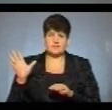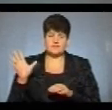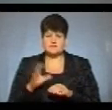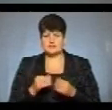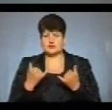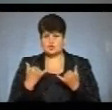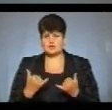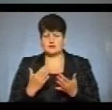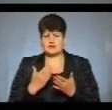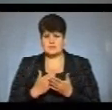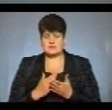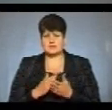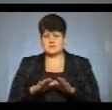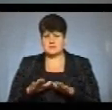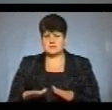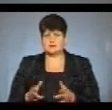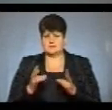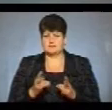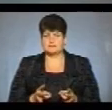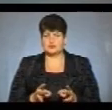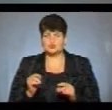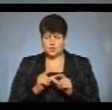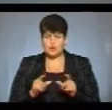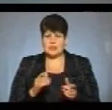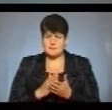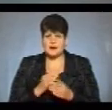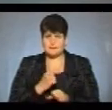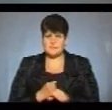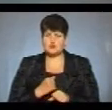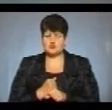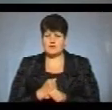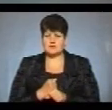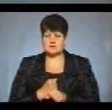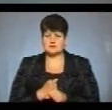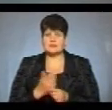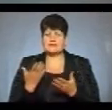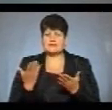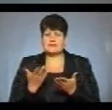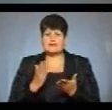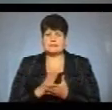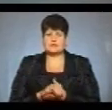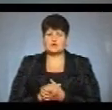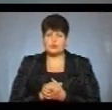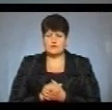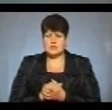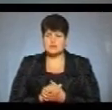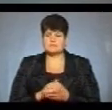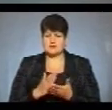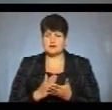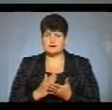є вузькі місця, де небезпечно, правда? Школа має працювати, да, зараз є ті товариства, нове теж товариство,